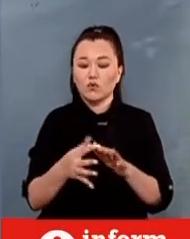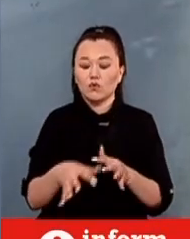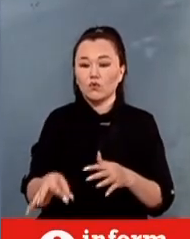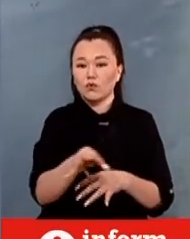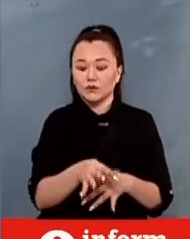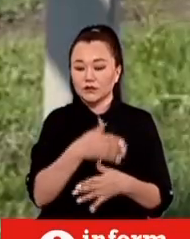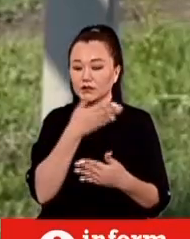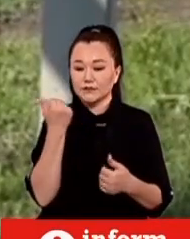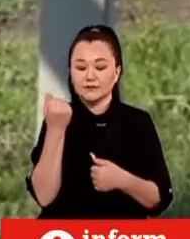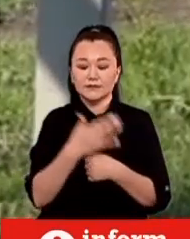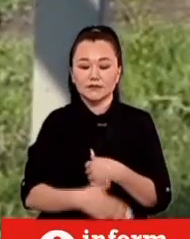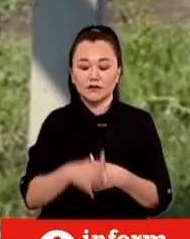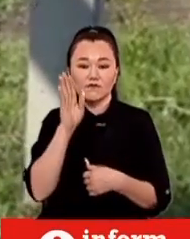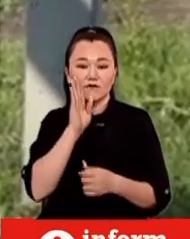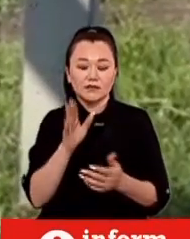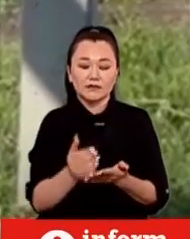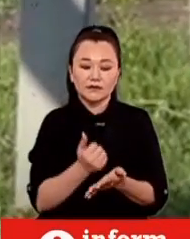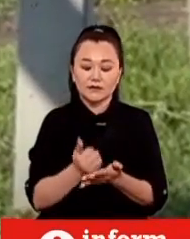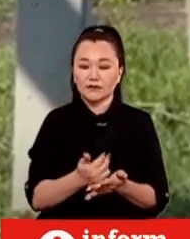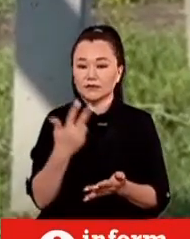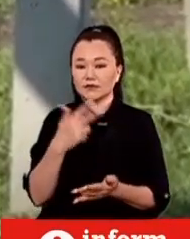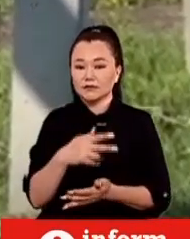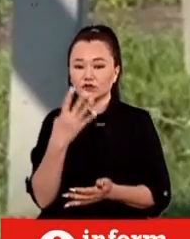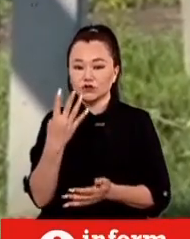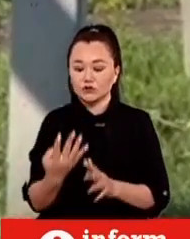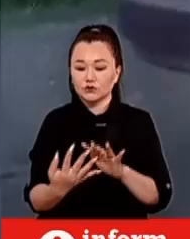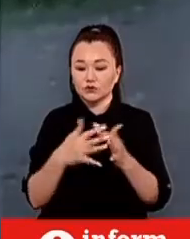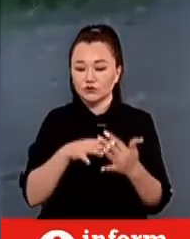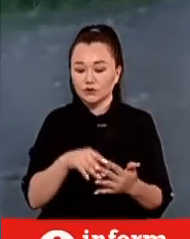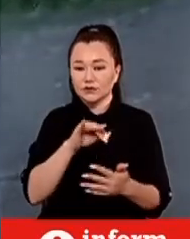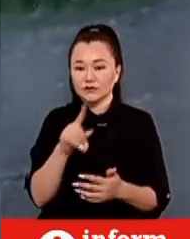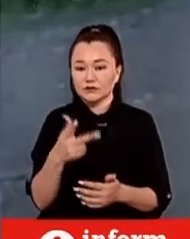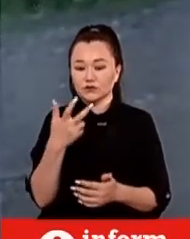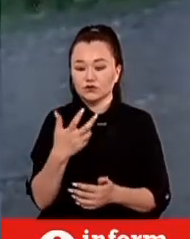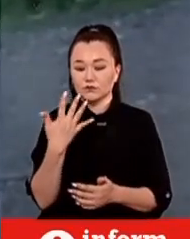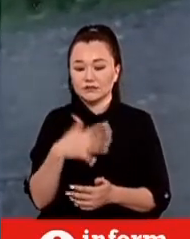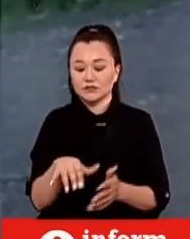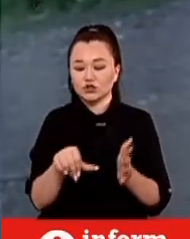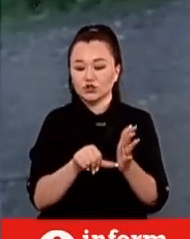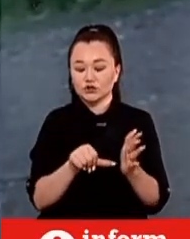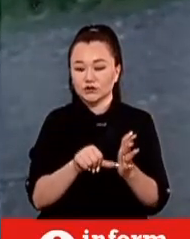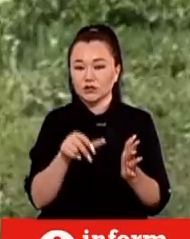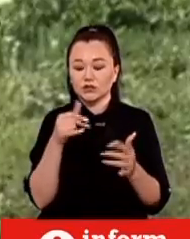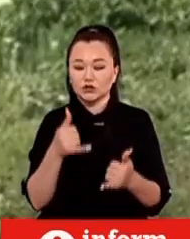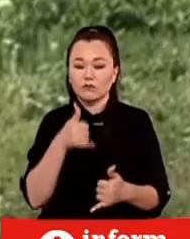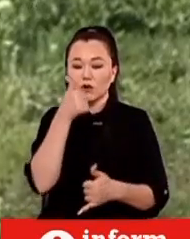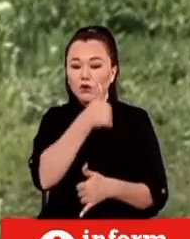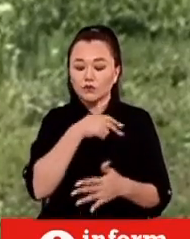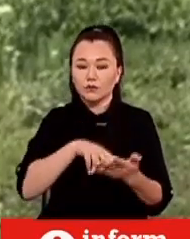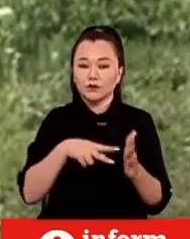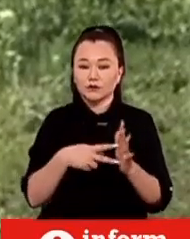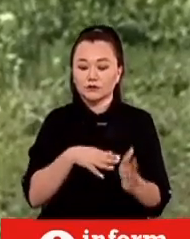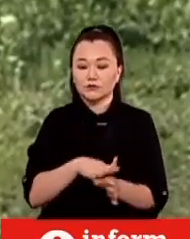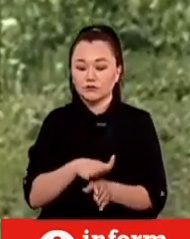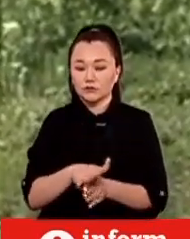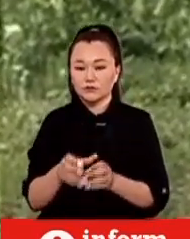данным, нет централизованного водоснабжения в 34 селах из 356. В нынешнем году планируется